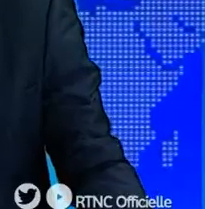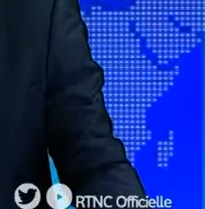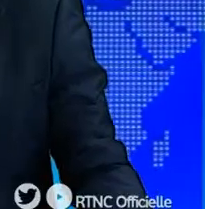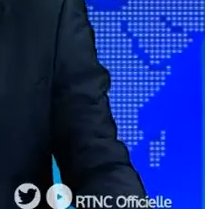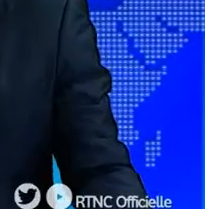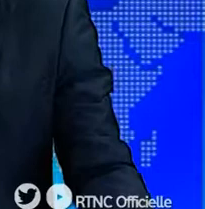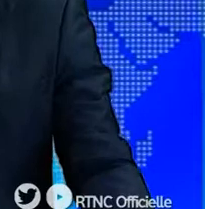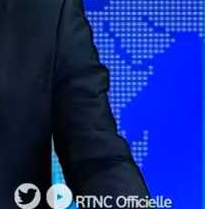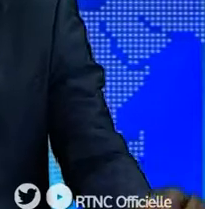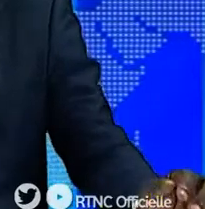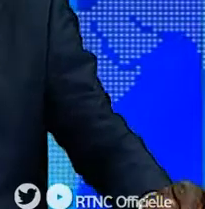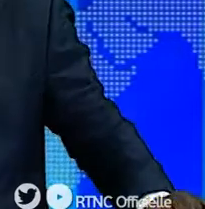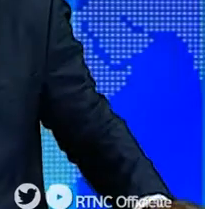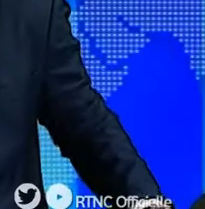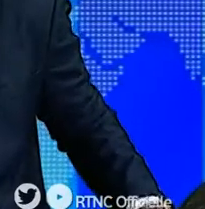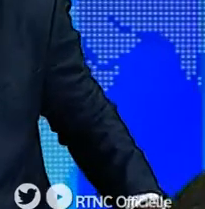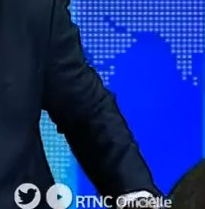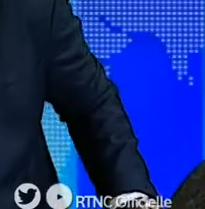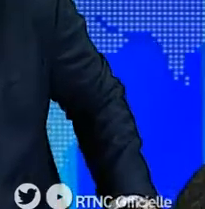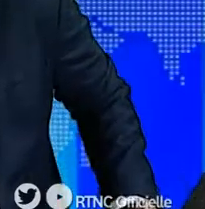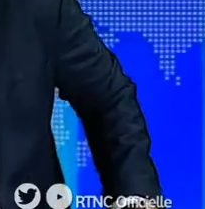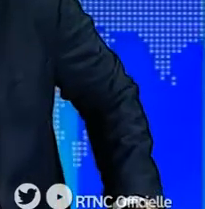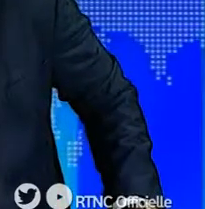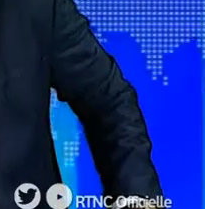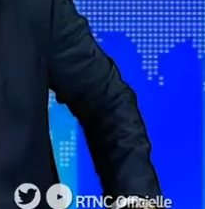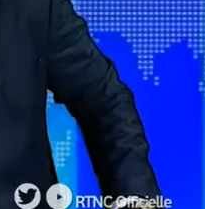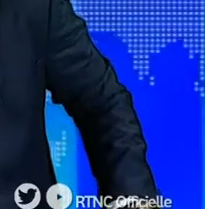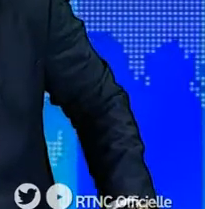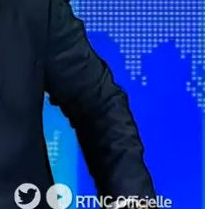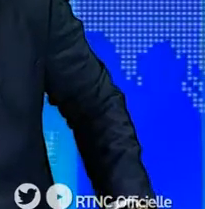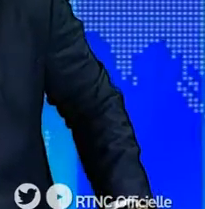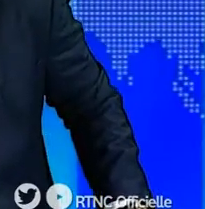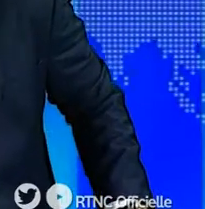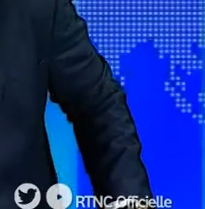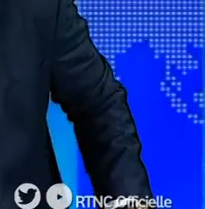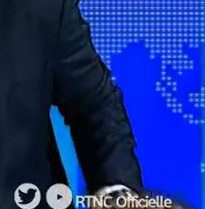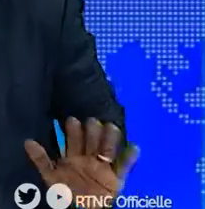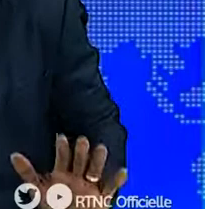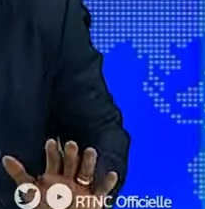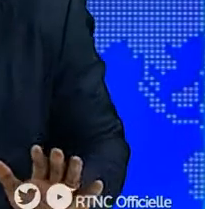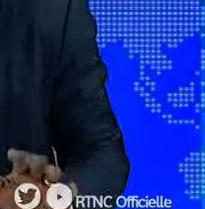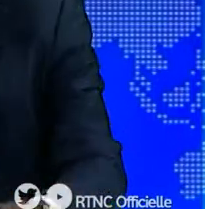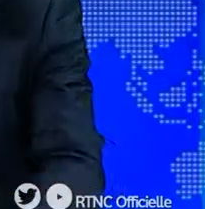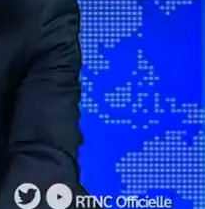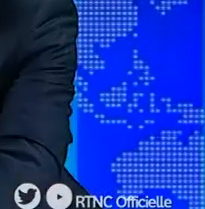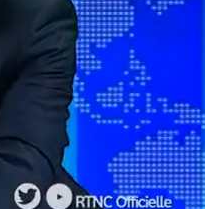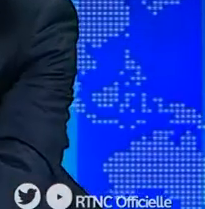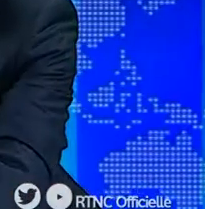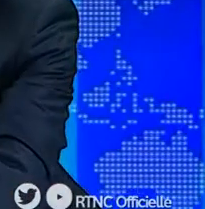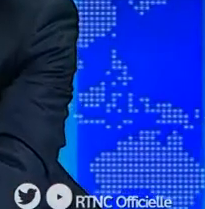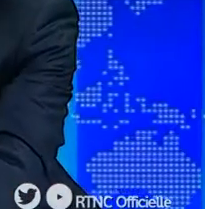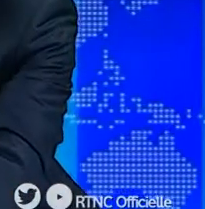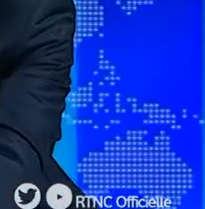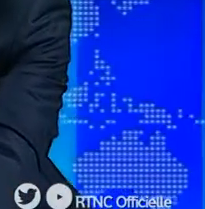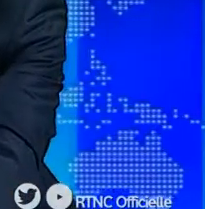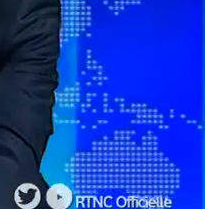Kambala, conseiller principal du chef de l'État, coordonnateur adjoint de la coordination de changement des mentalités. Je ne sais pas, cette fois-ci,